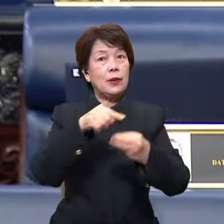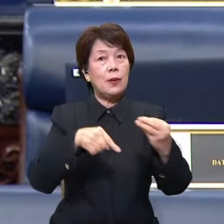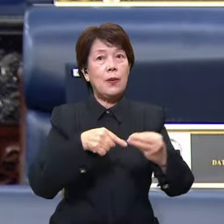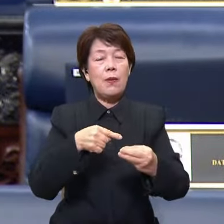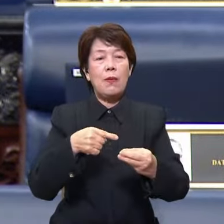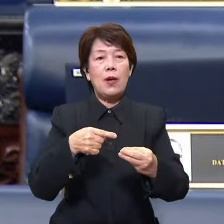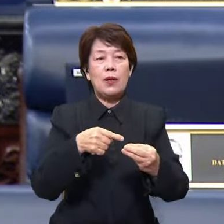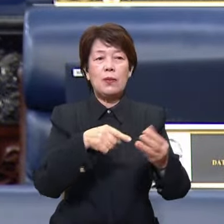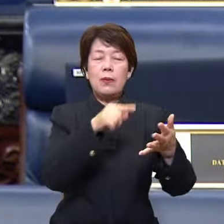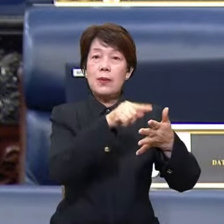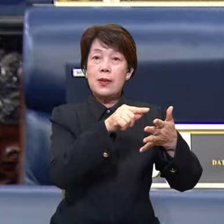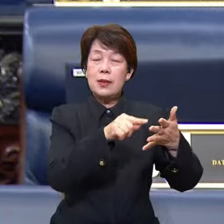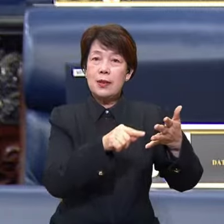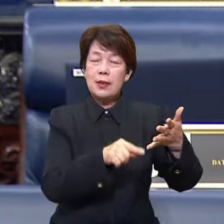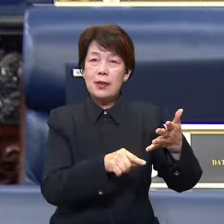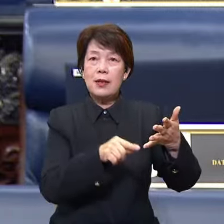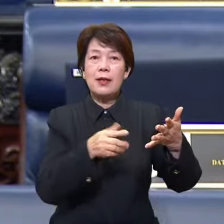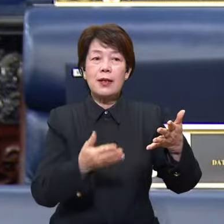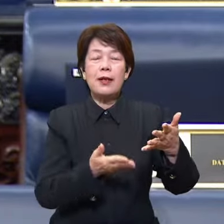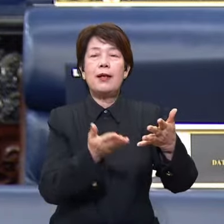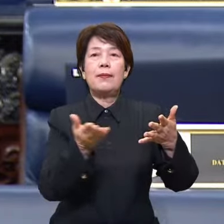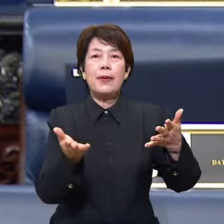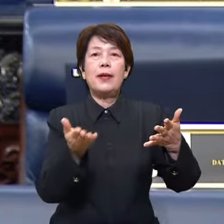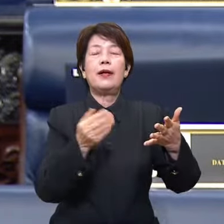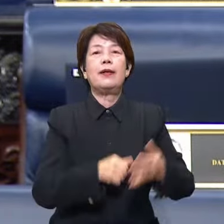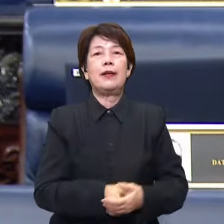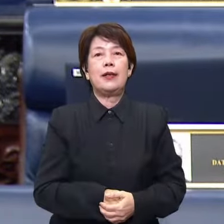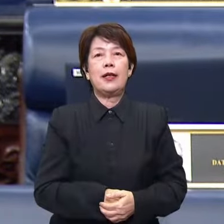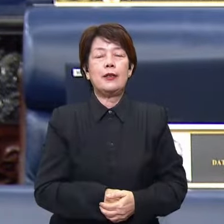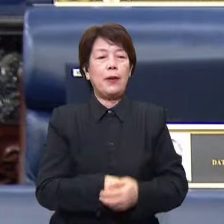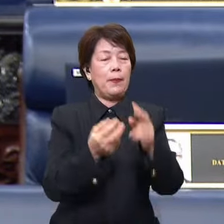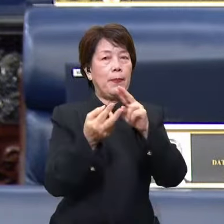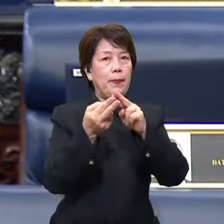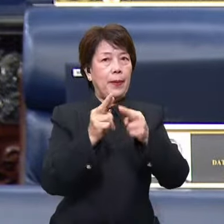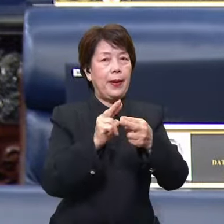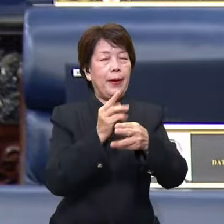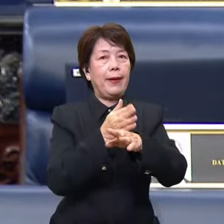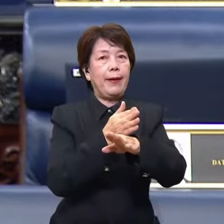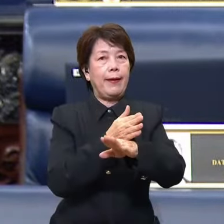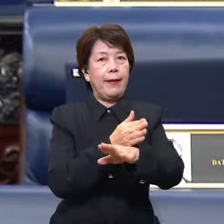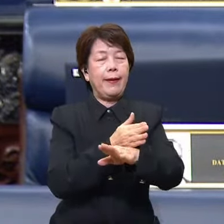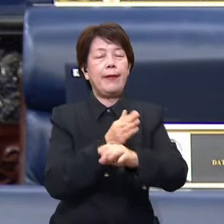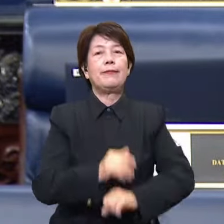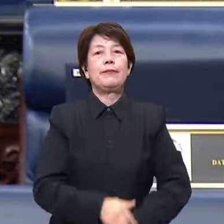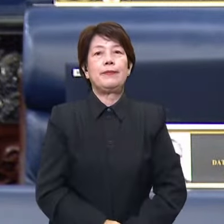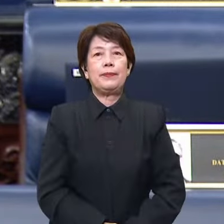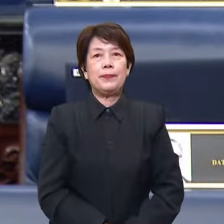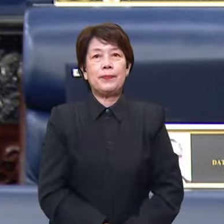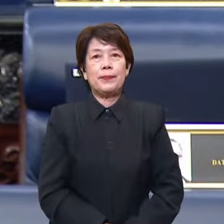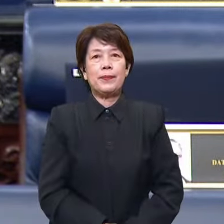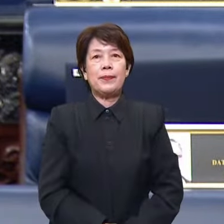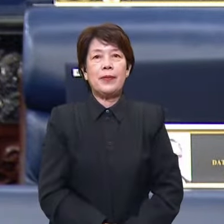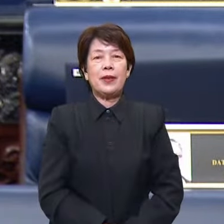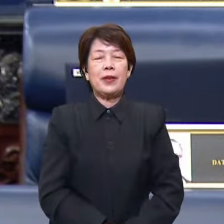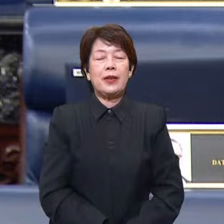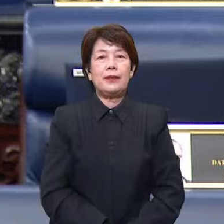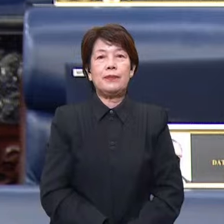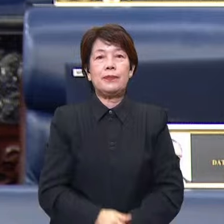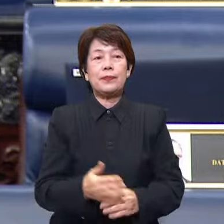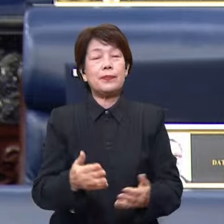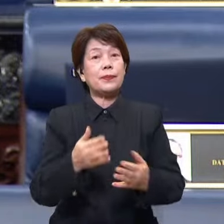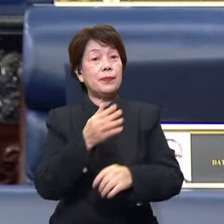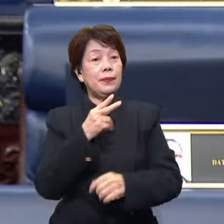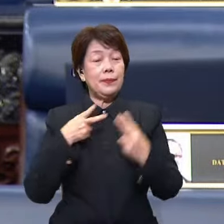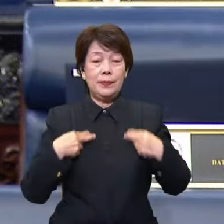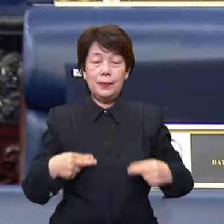kesihatan, khasnya pembiayaan kesihatan reform yang nak kita lakukan. Tuan Sri Dipertua, reformasi pembiayaan